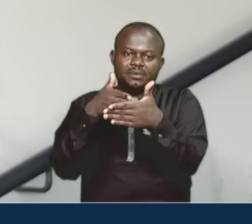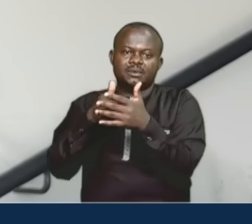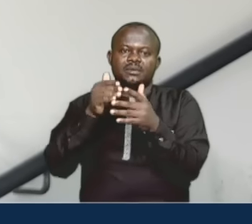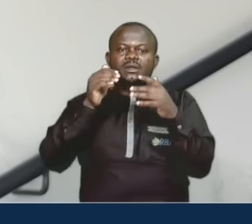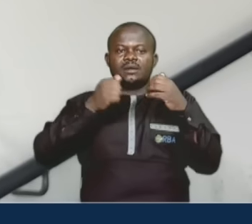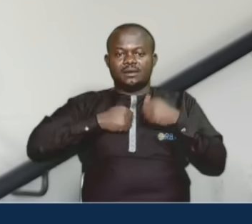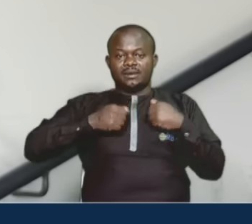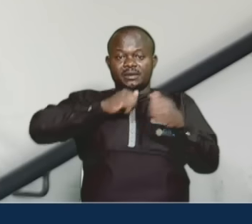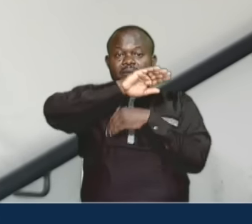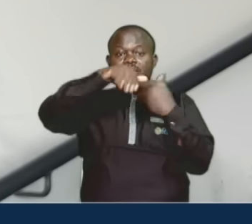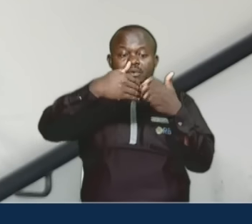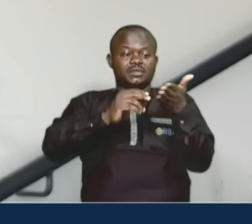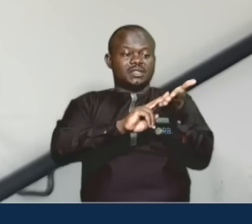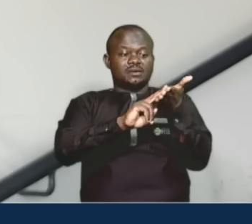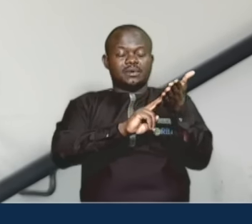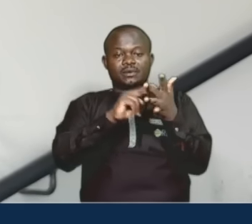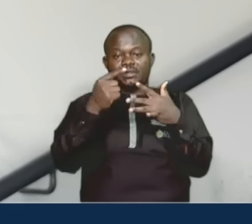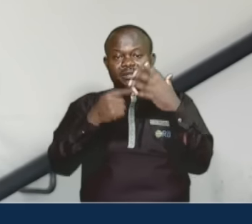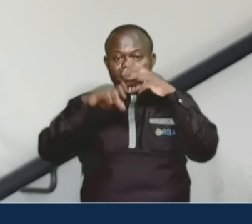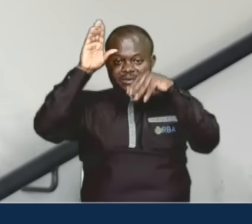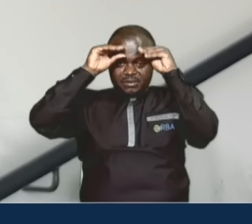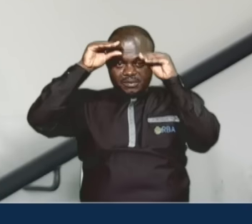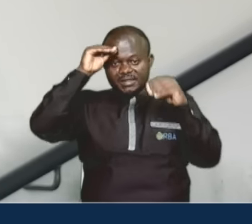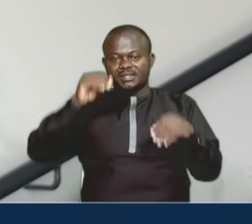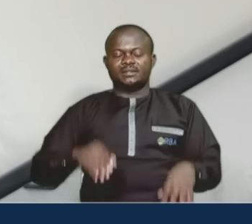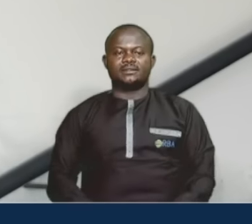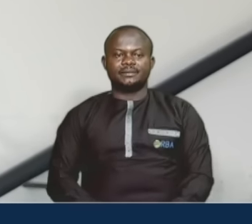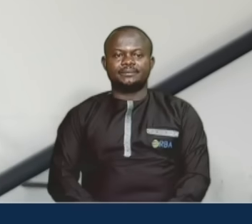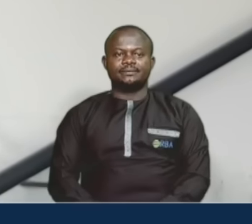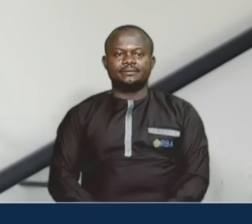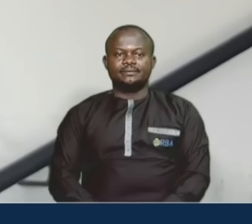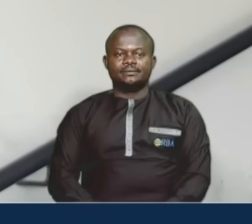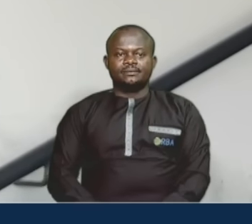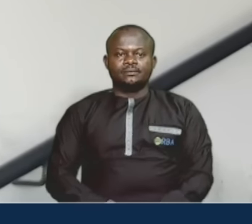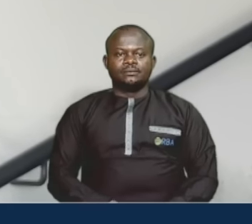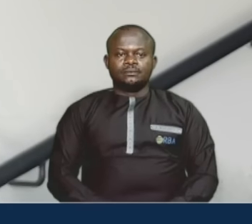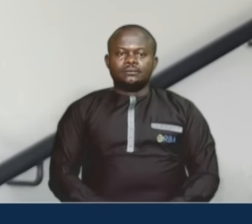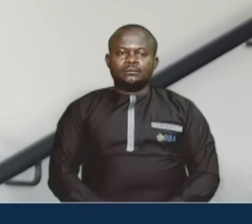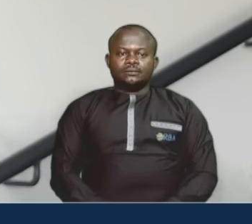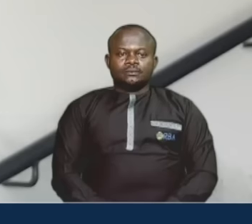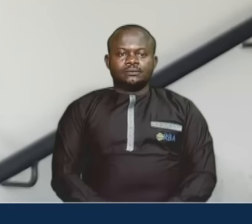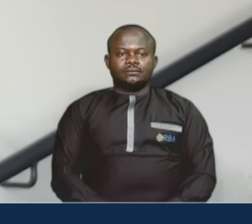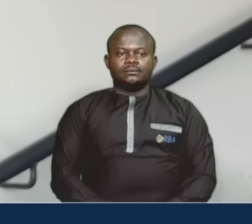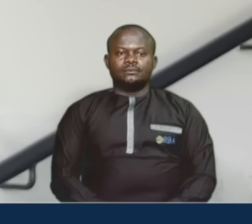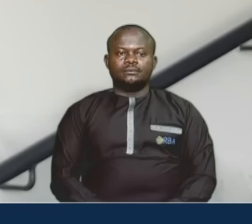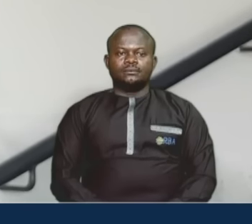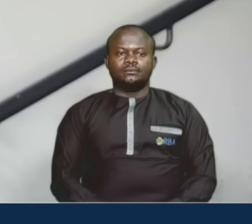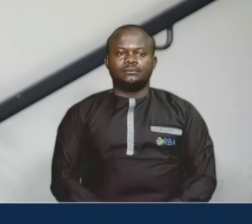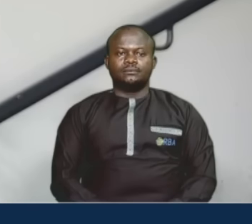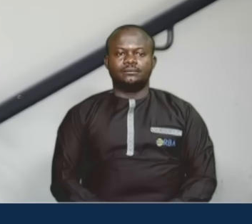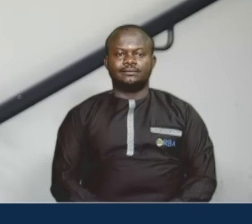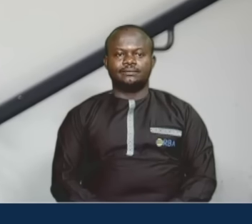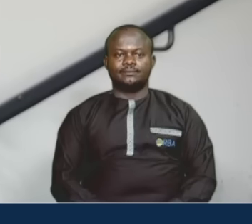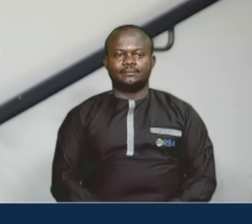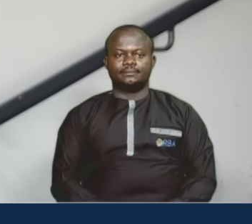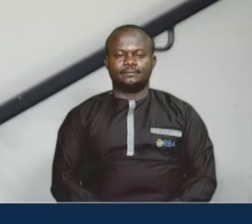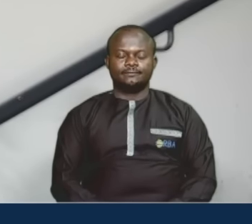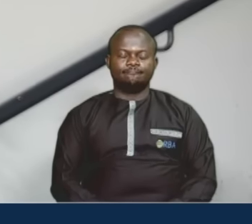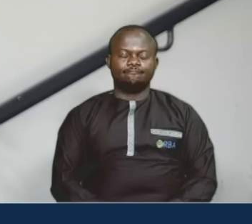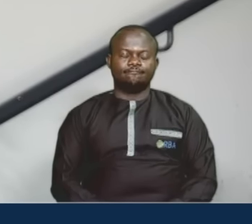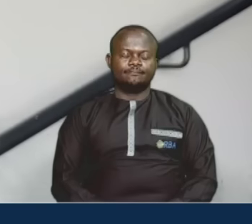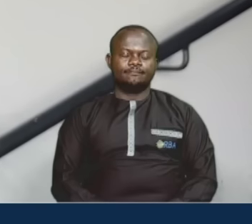abaturage bifashishije ibyo bize. But having an impact on the community, the social dimension of education, wonderful